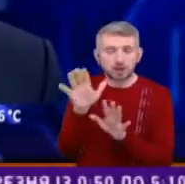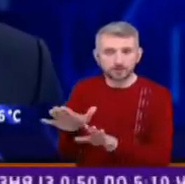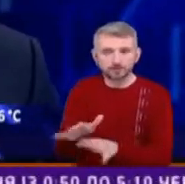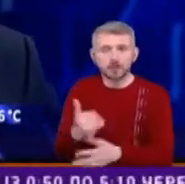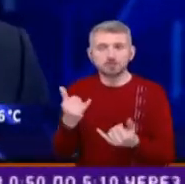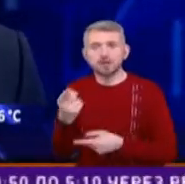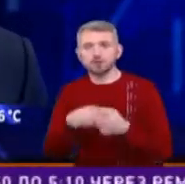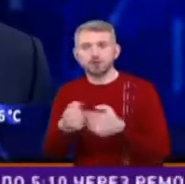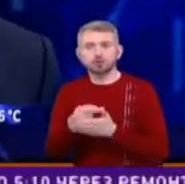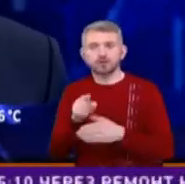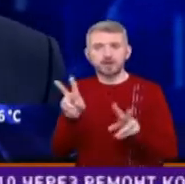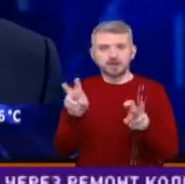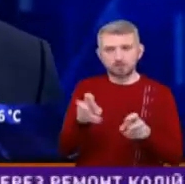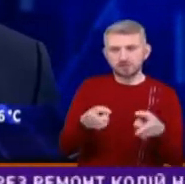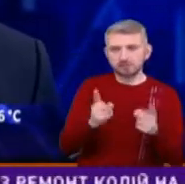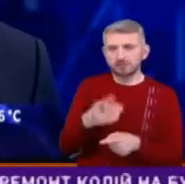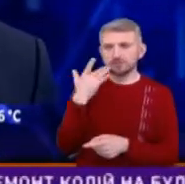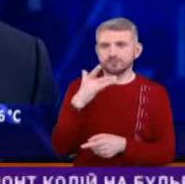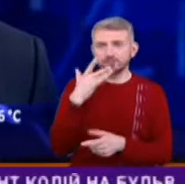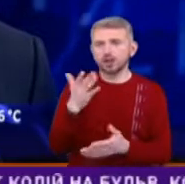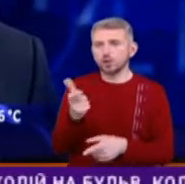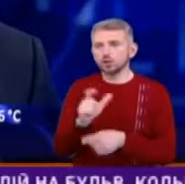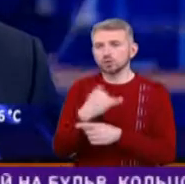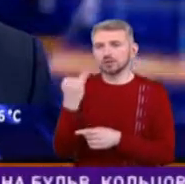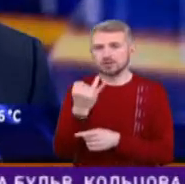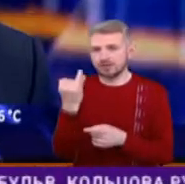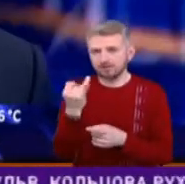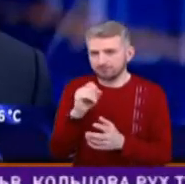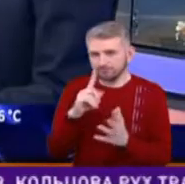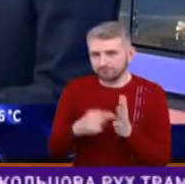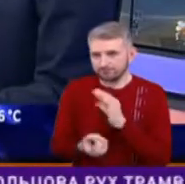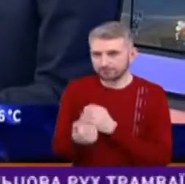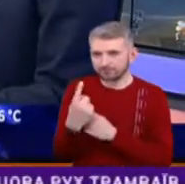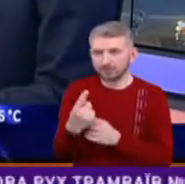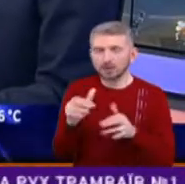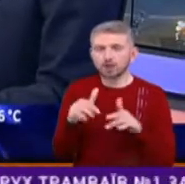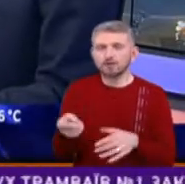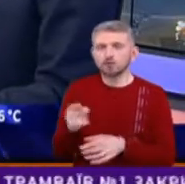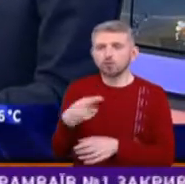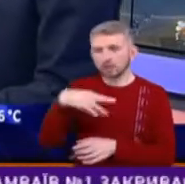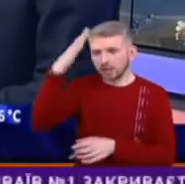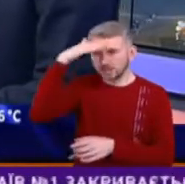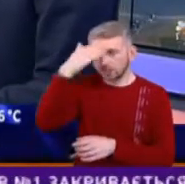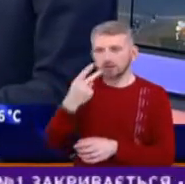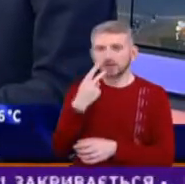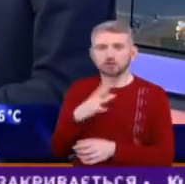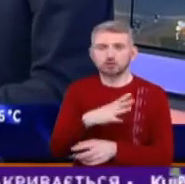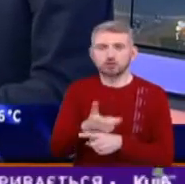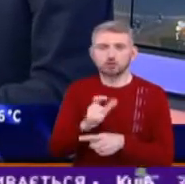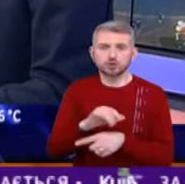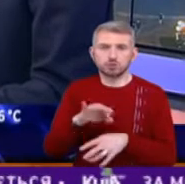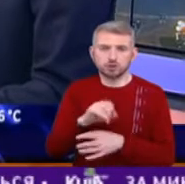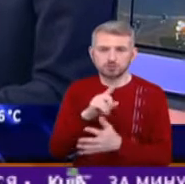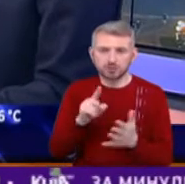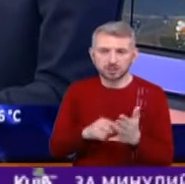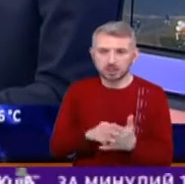тепер повертаючись до цієї теми. Справді, в Сполучених Штатах дуже цікава інтрига закрутилась. Річ у тім, що для Трампа завжди було дуже болючим